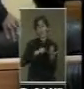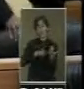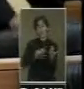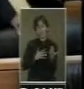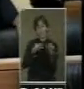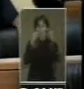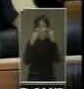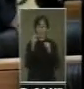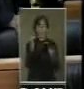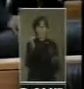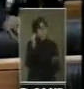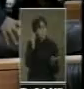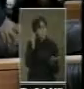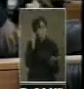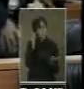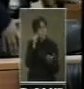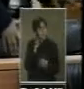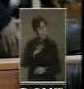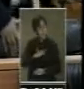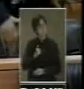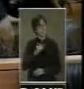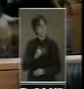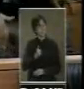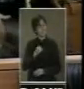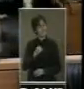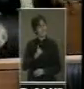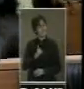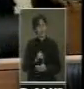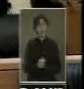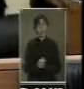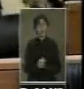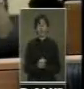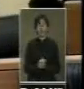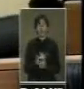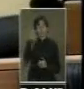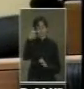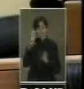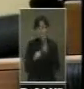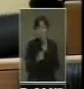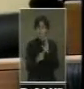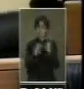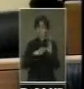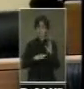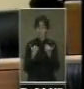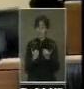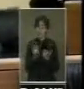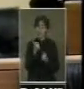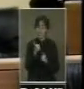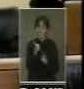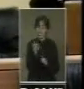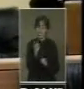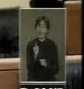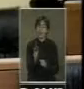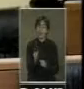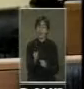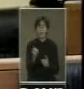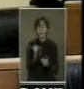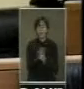ายกก็นั่งฟังครับว่าเป็นข้อแนะนำที่เข้าท่าผมก็ด้วยที่ยื่นยติมาวันนี้ก็เข้าท่าครับก็คือมาทำอะ